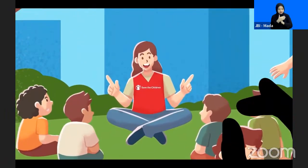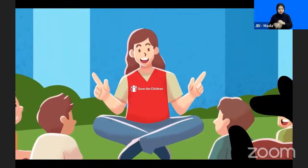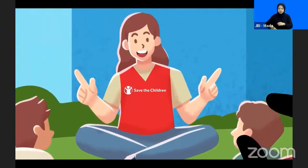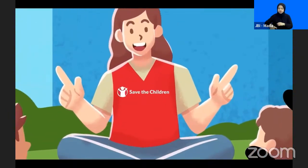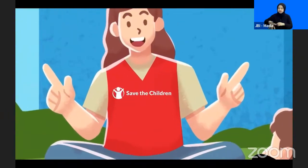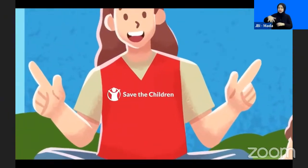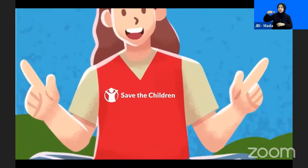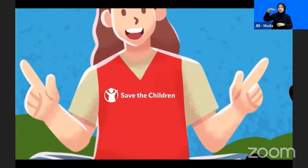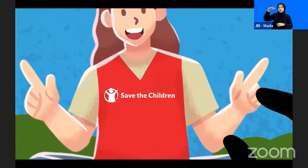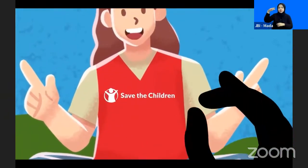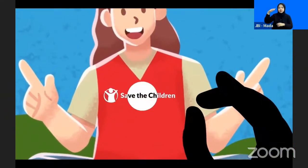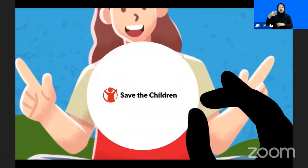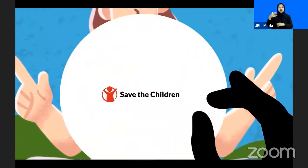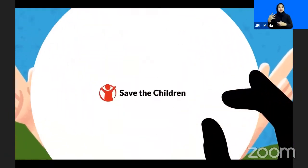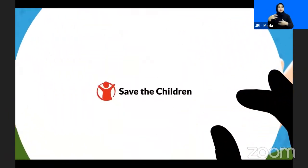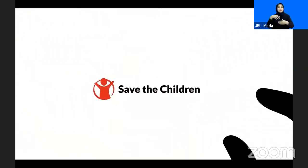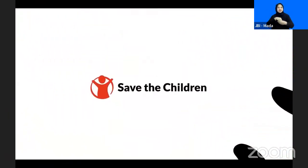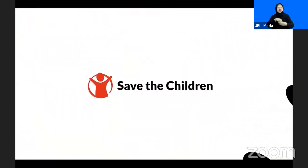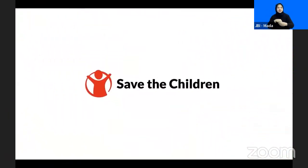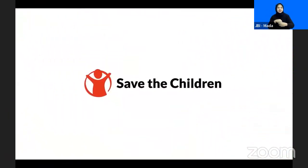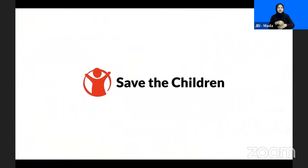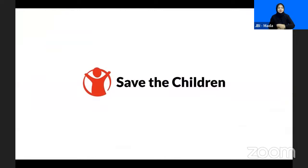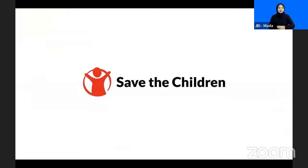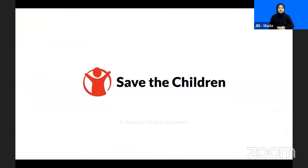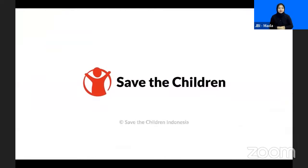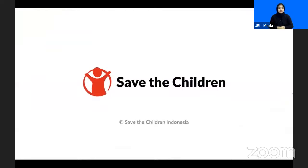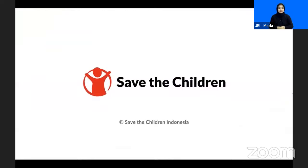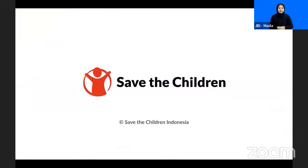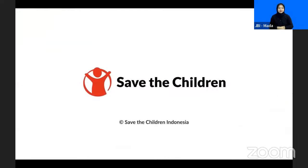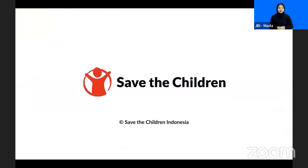kembang, dan partisipasi.